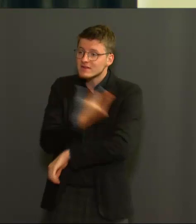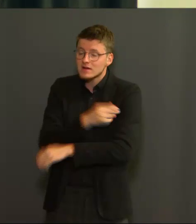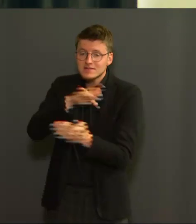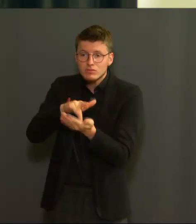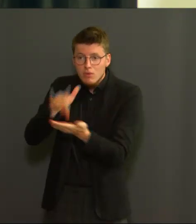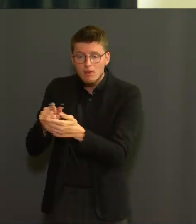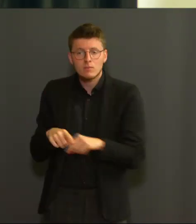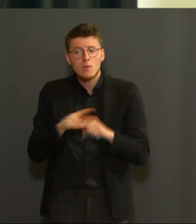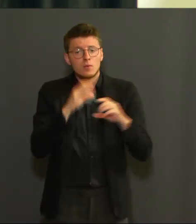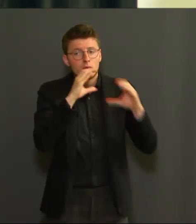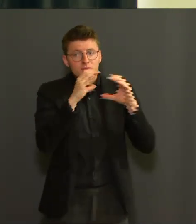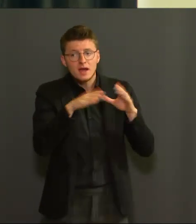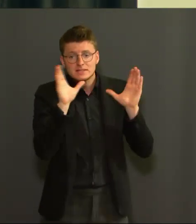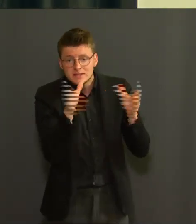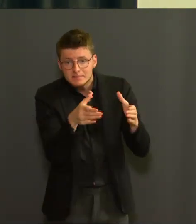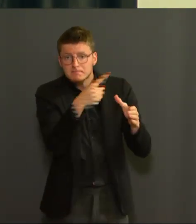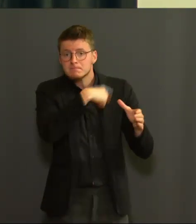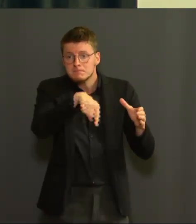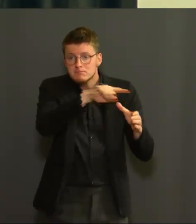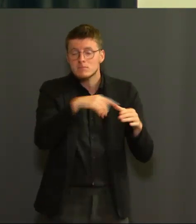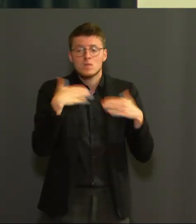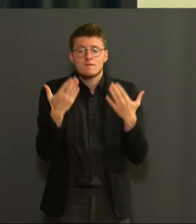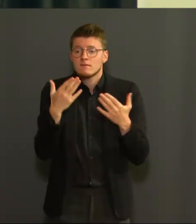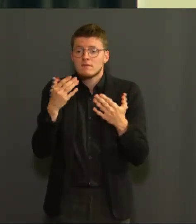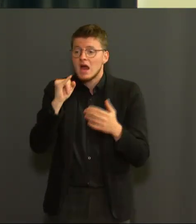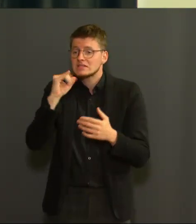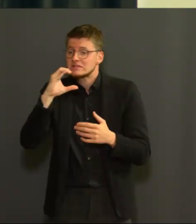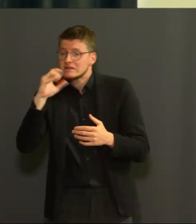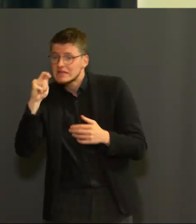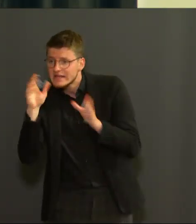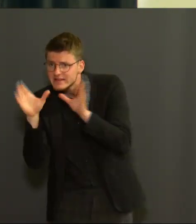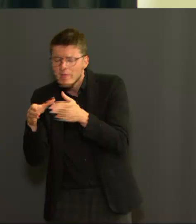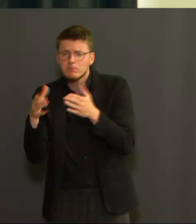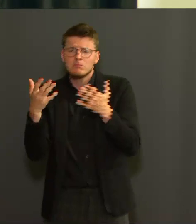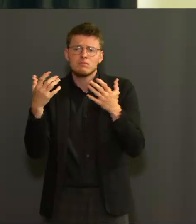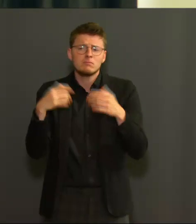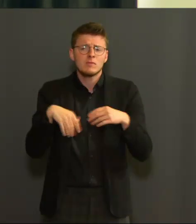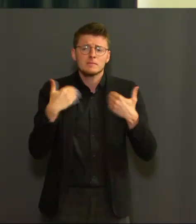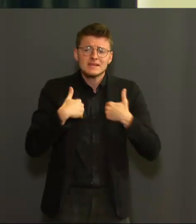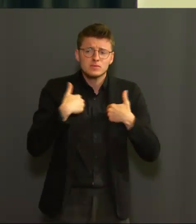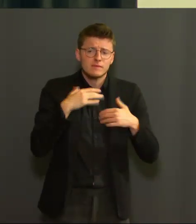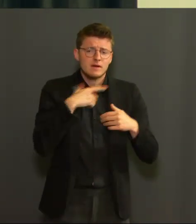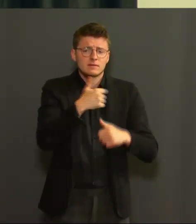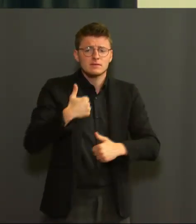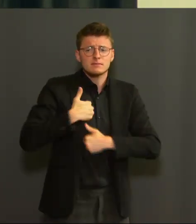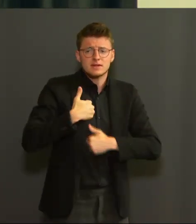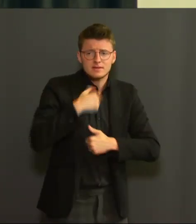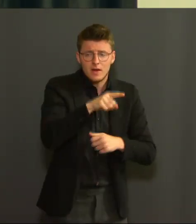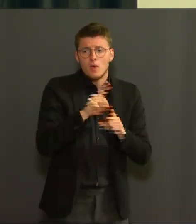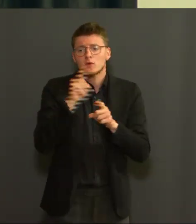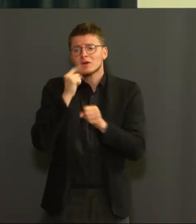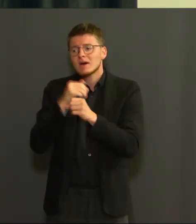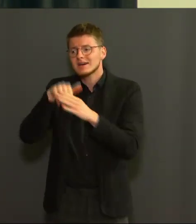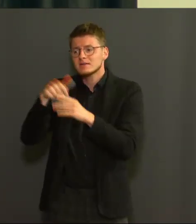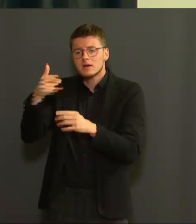mensen van Defensie en medewerkers van callcenters. En niet te vergeten iedereen die zich liet en